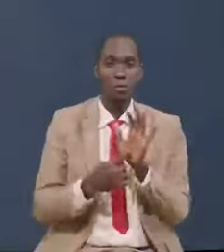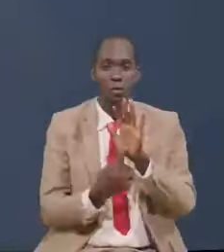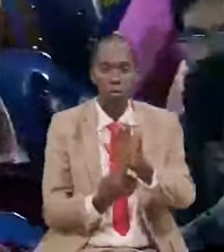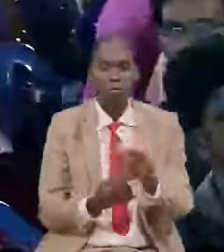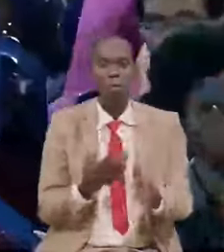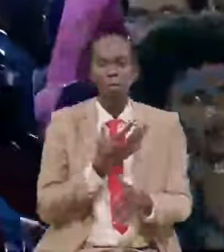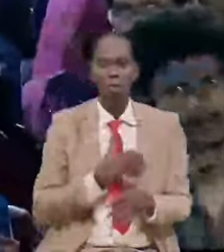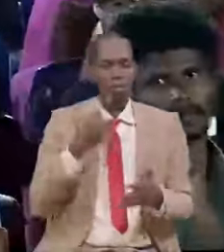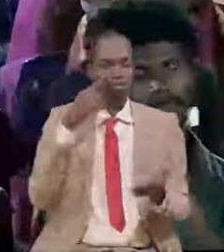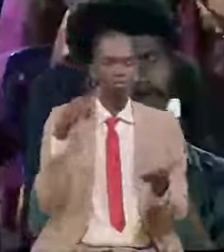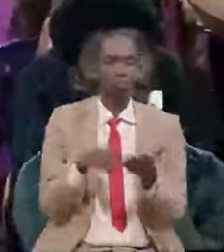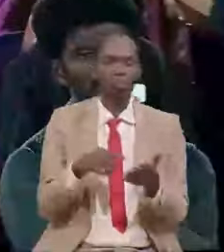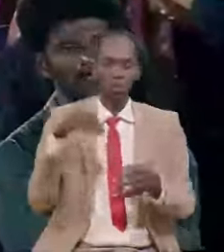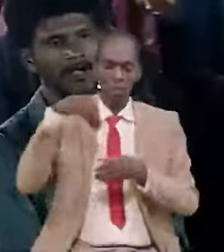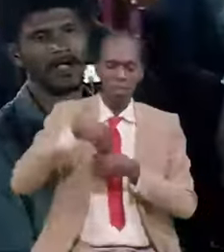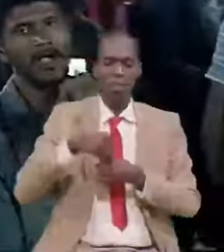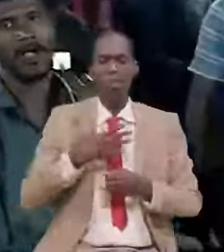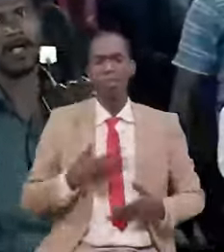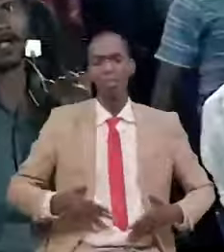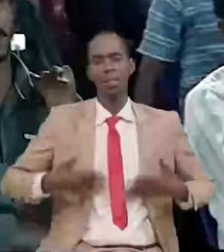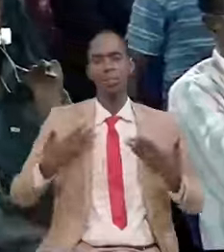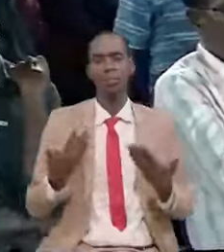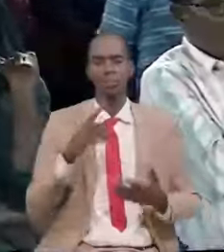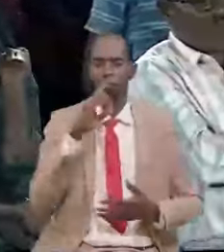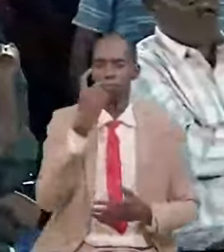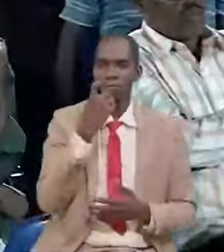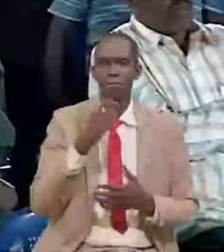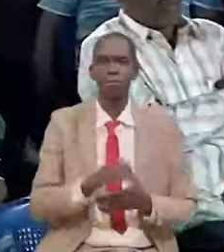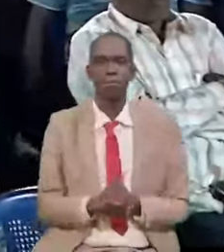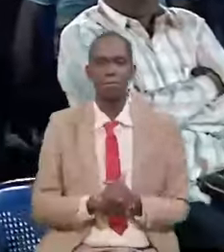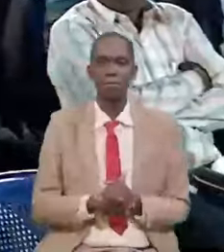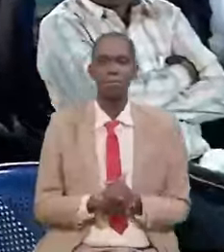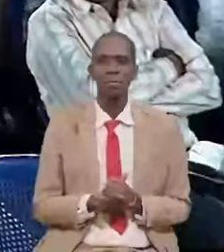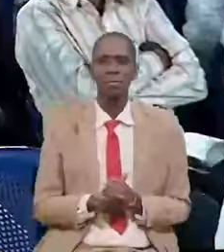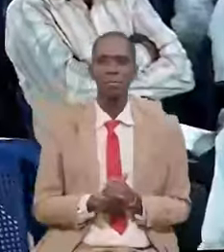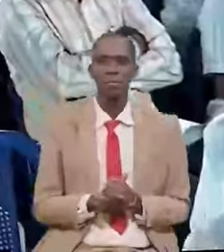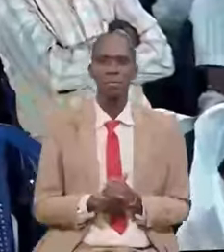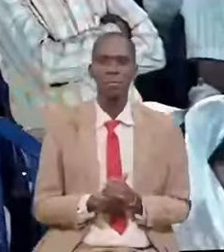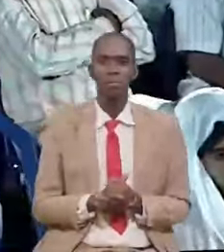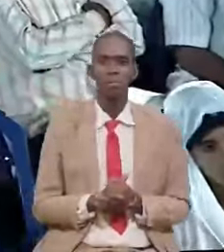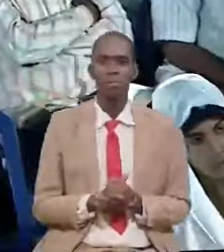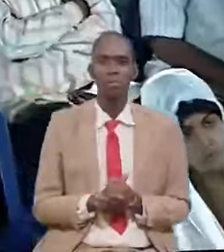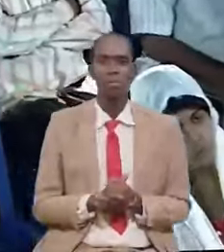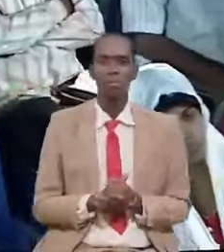Pourquoi je suis là? Comme j'ai le Messie qui m'est révélé, que je le reconnais et qui me rachète.